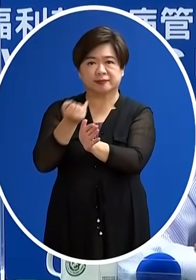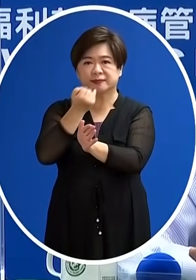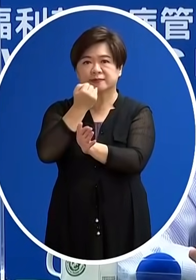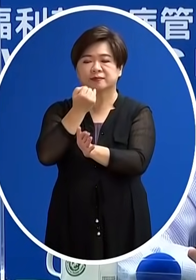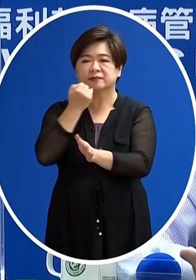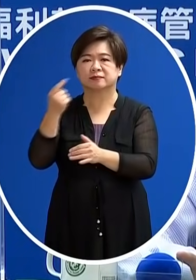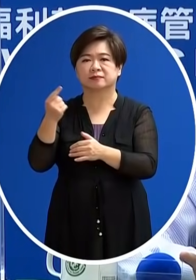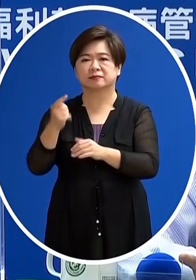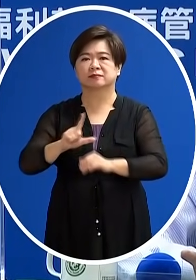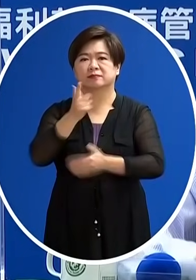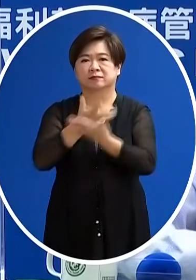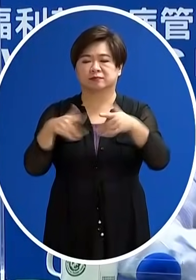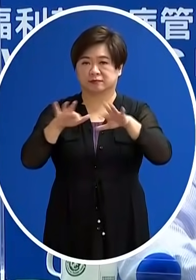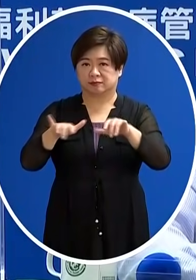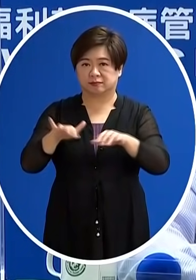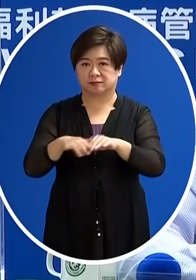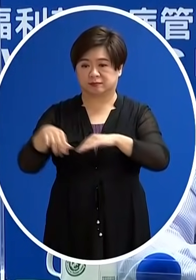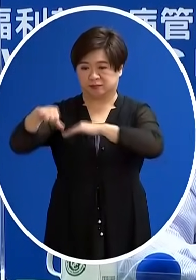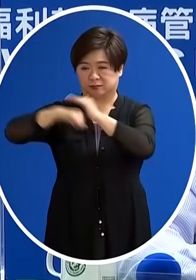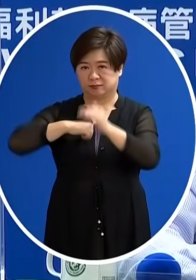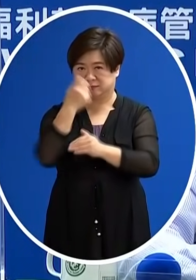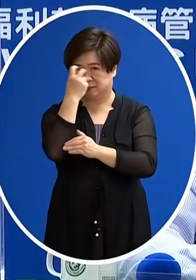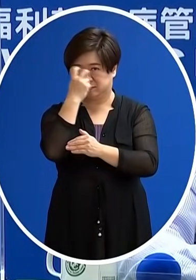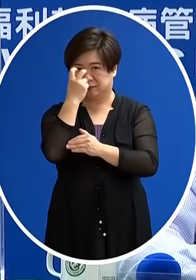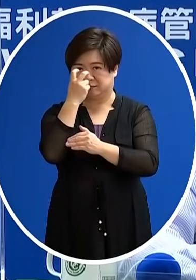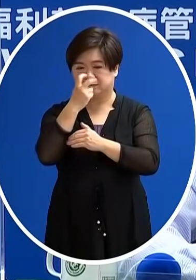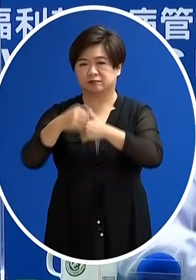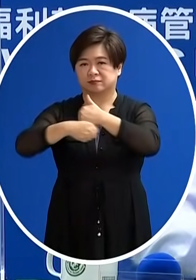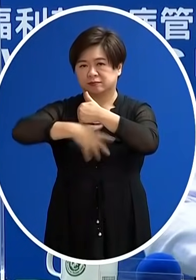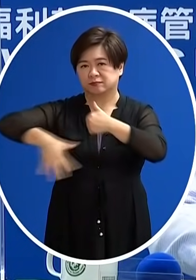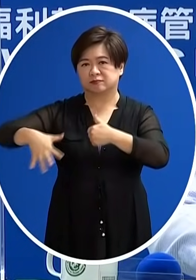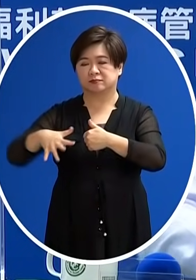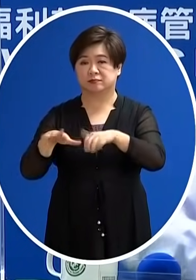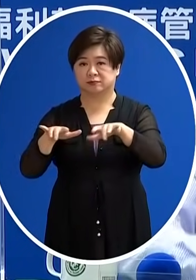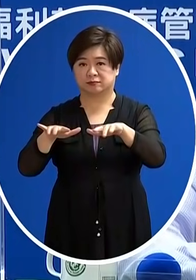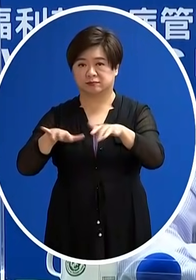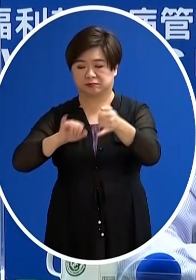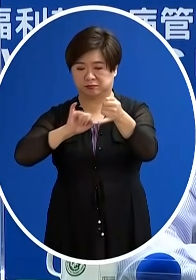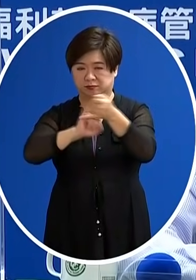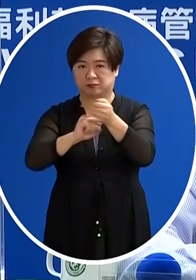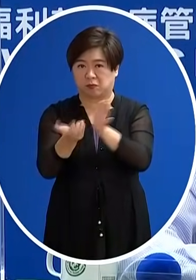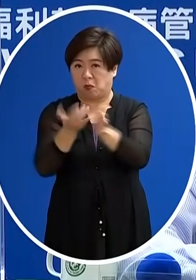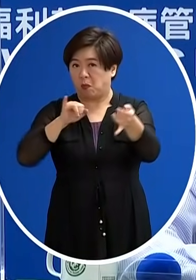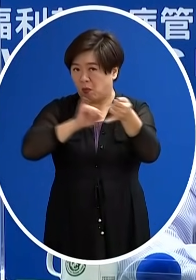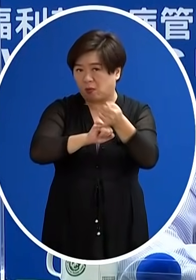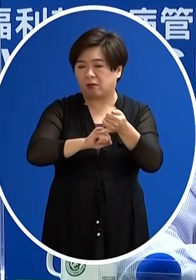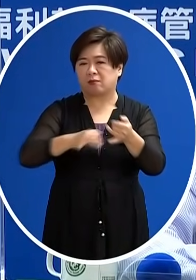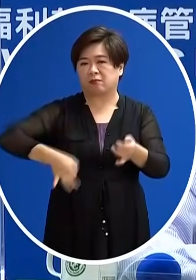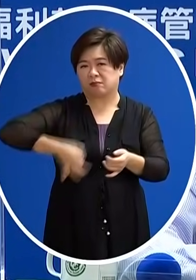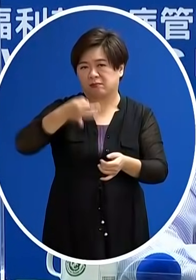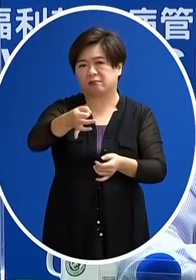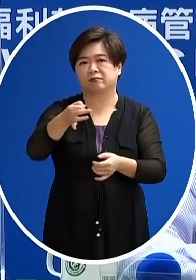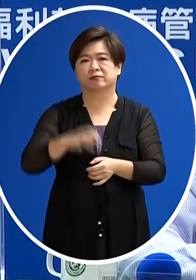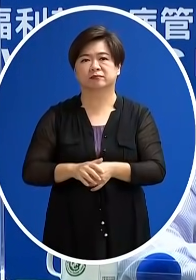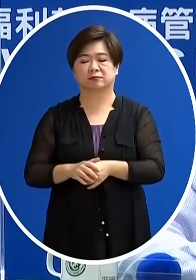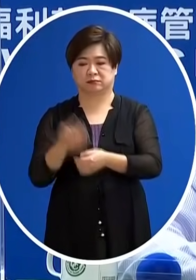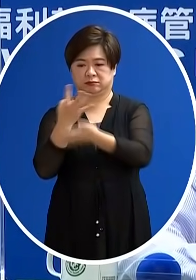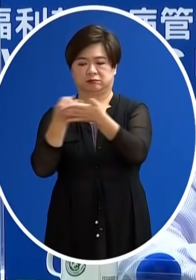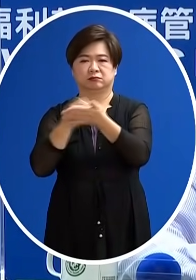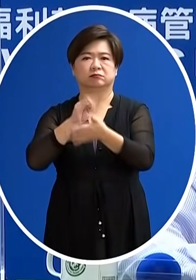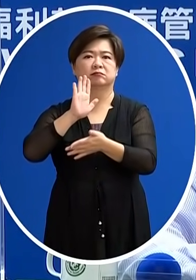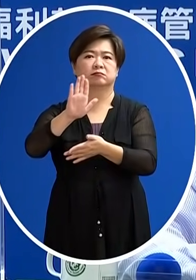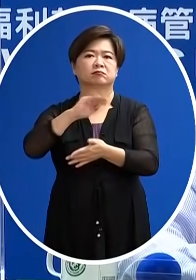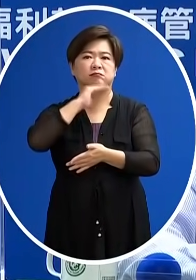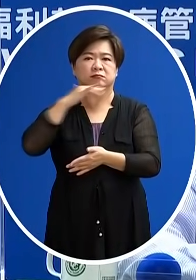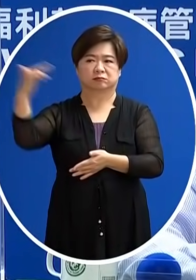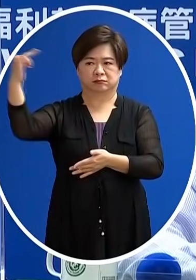48小时前至入境检疫系统网页预约缴费，并取得预约订房的识别号码作为入境